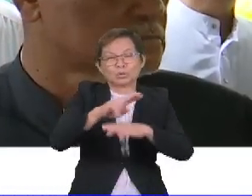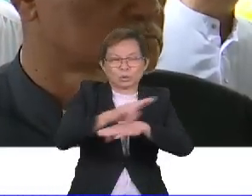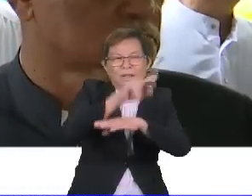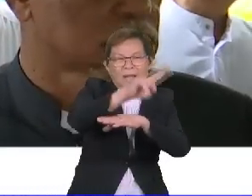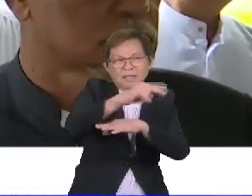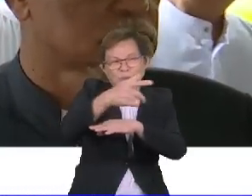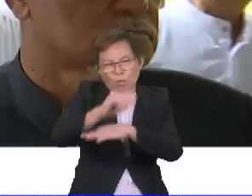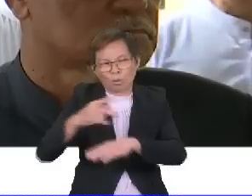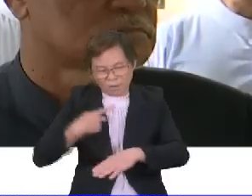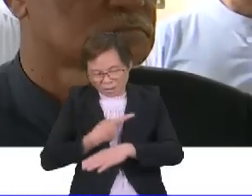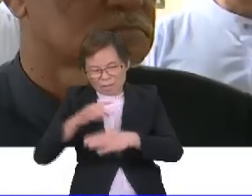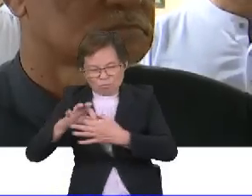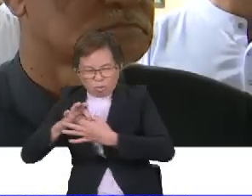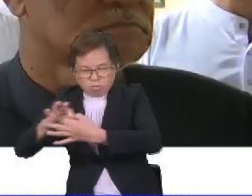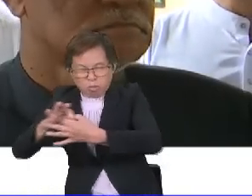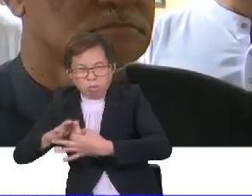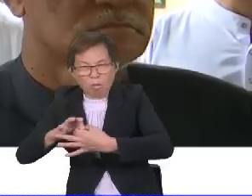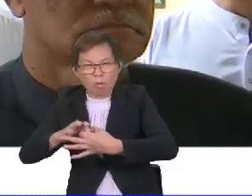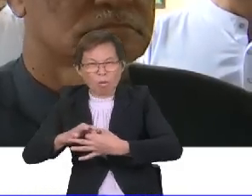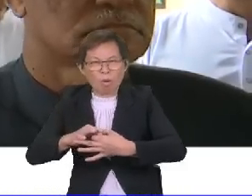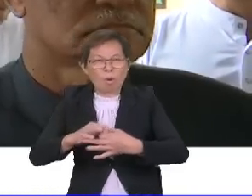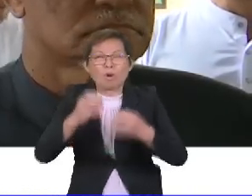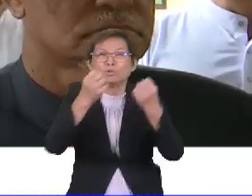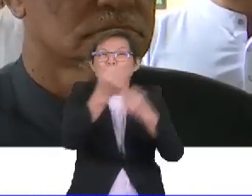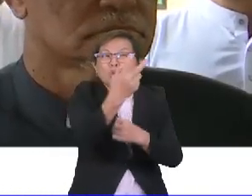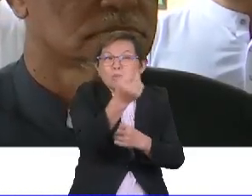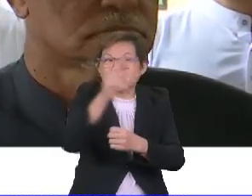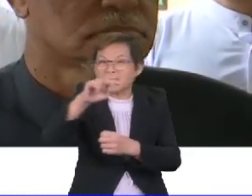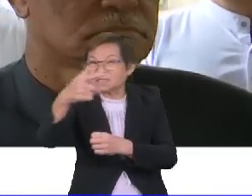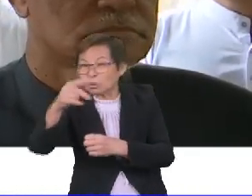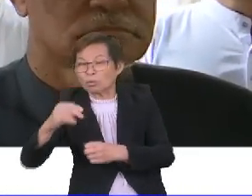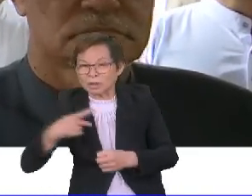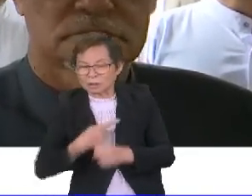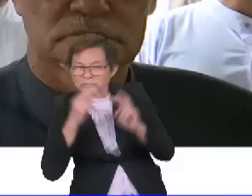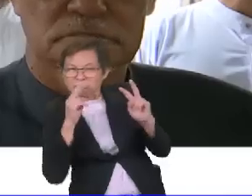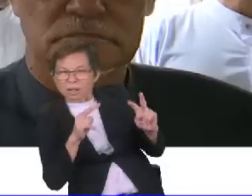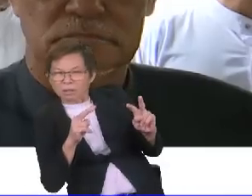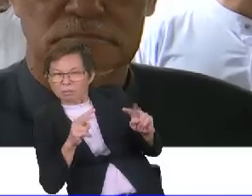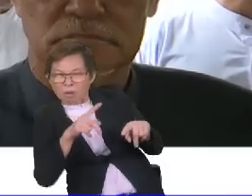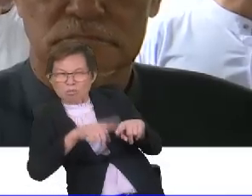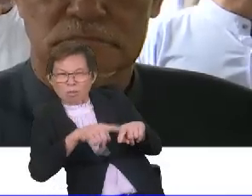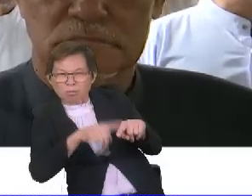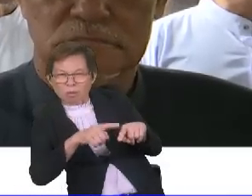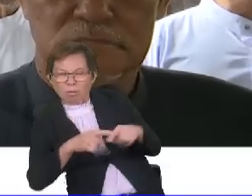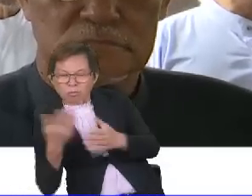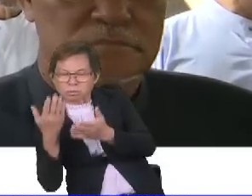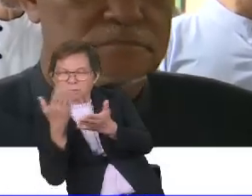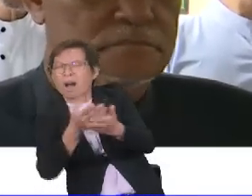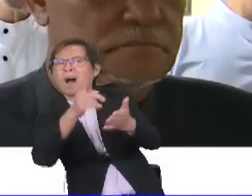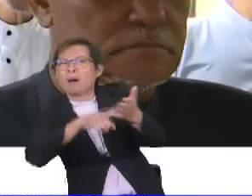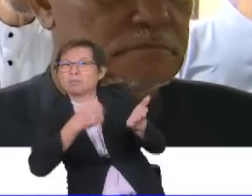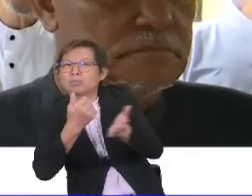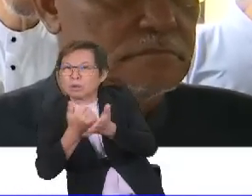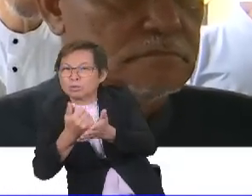kita bekerja sama lebih kurang sebanyak 12 MgO tapi kita tengok kepada best on the Pou pose jenis apa